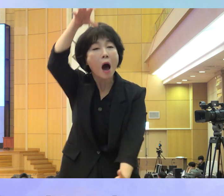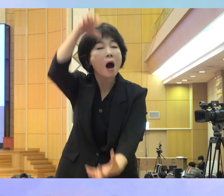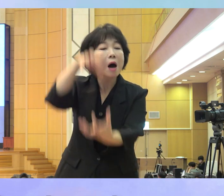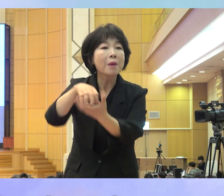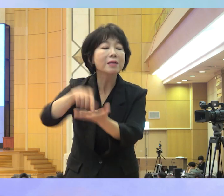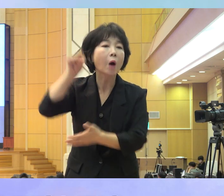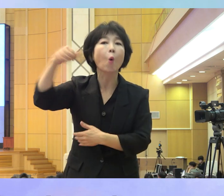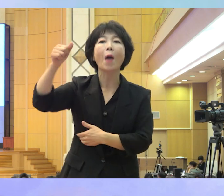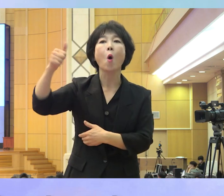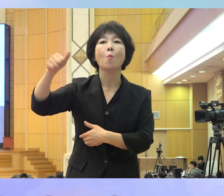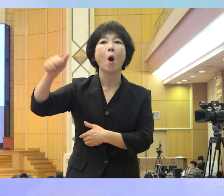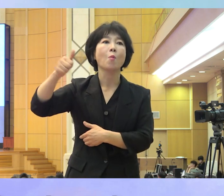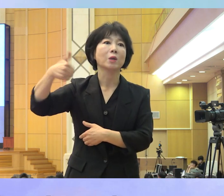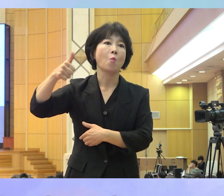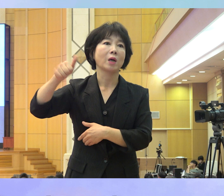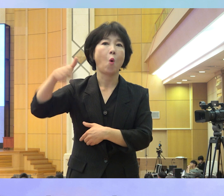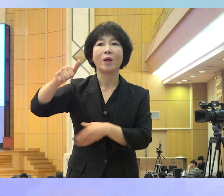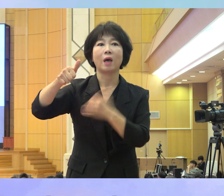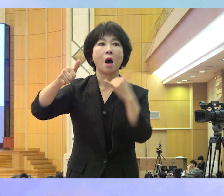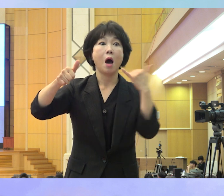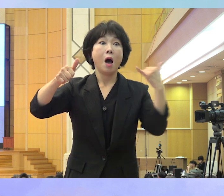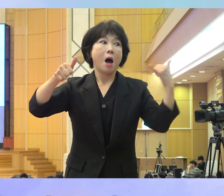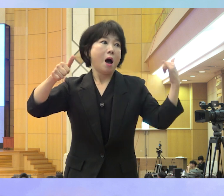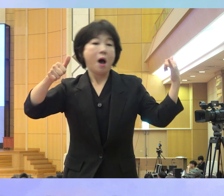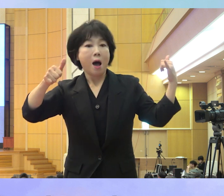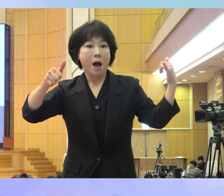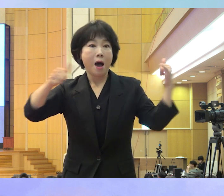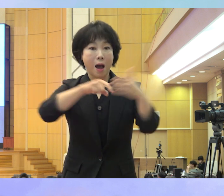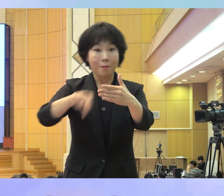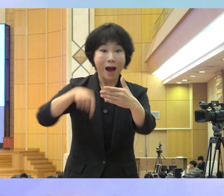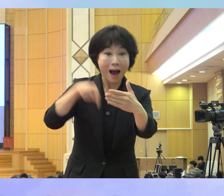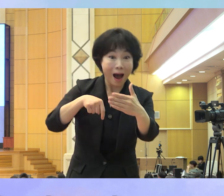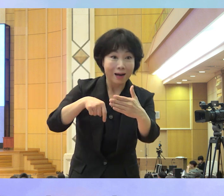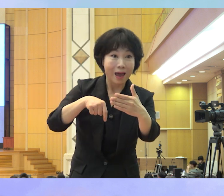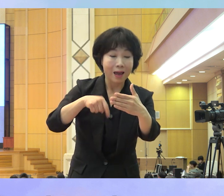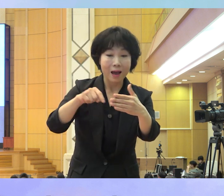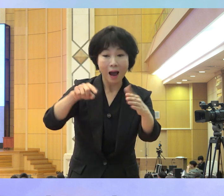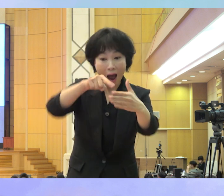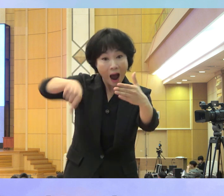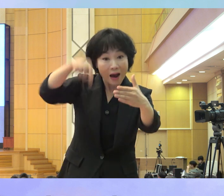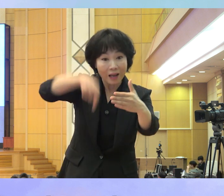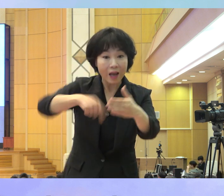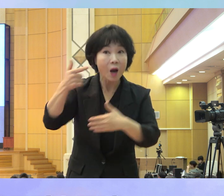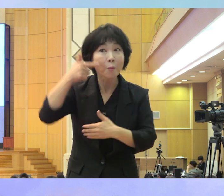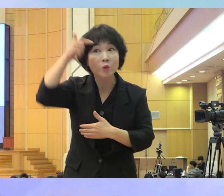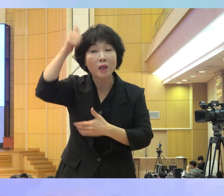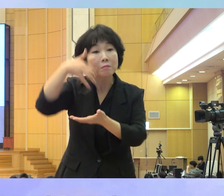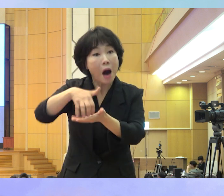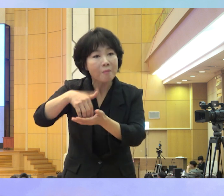교직원이 500명, 그리고 그 안에서 교목, 소위 목사님만이 7명이